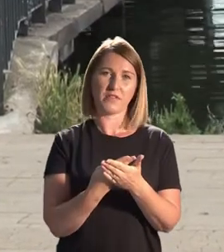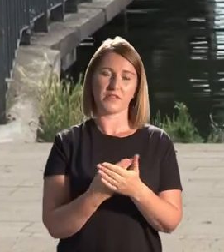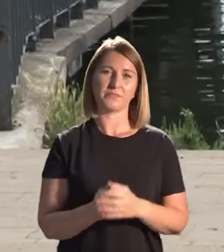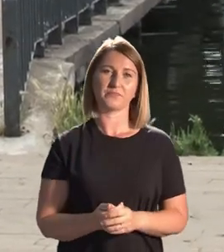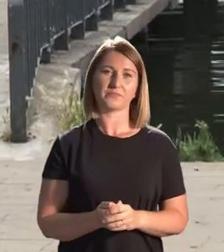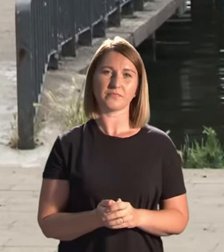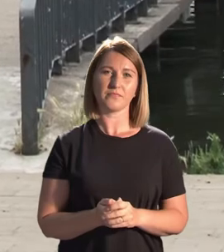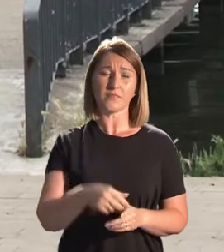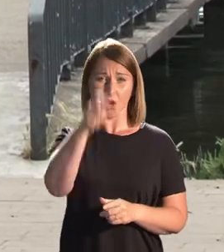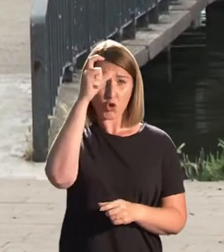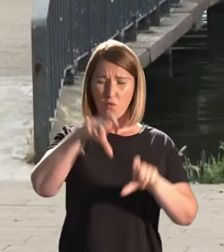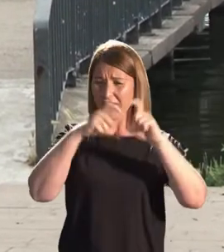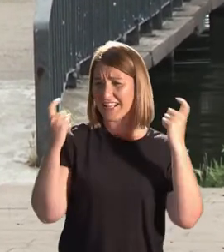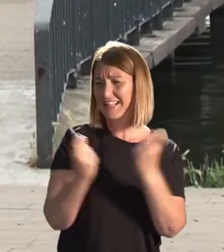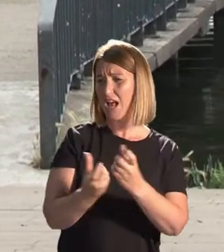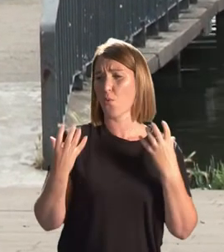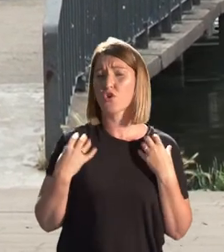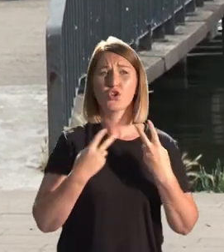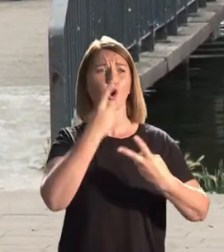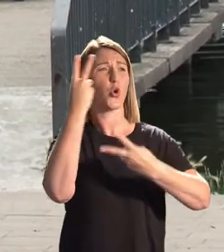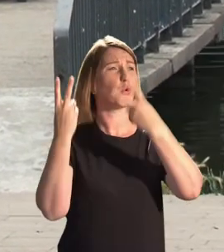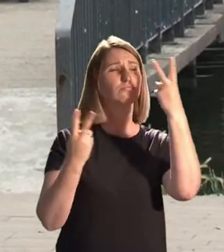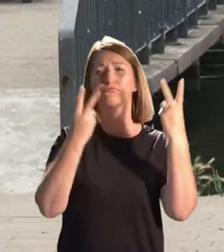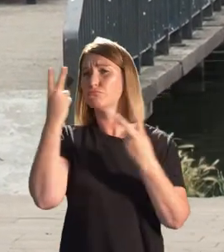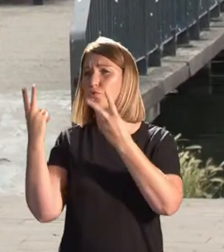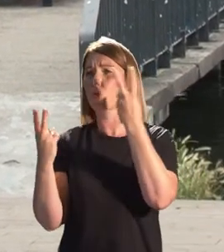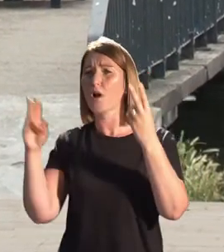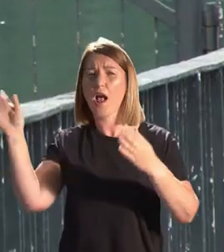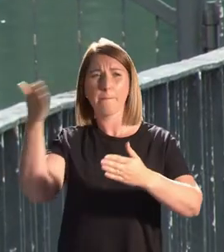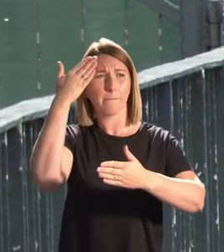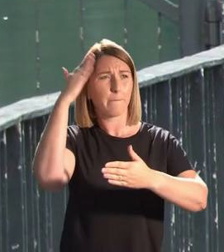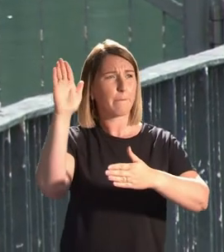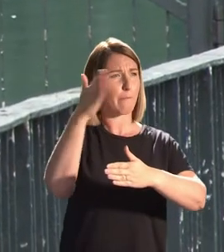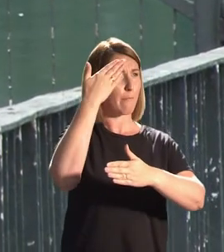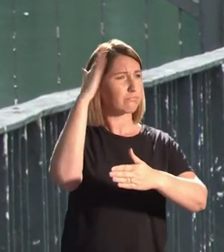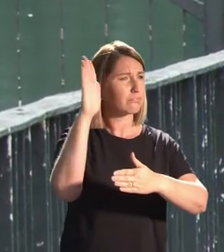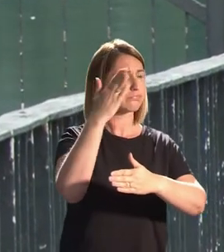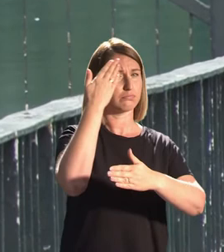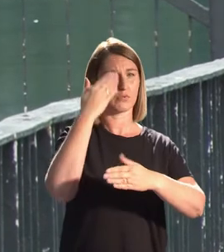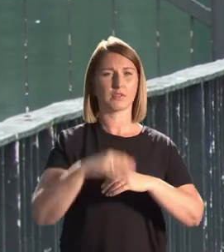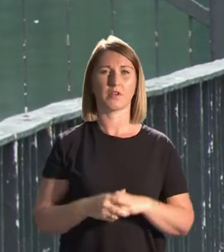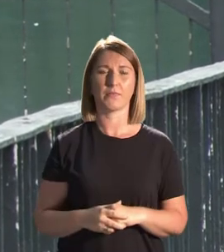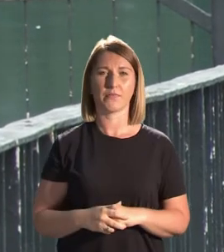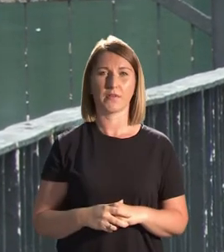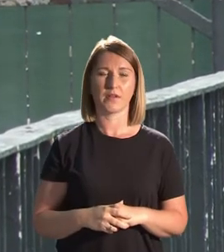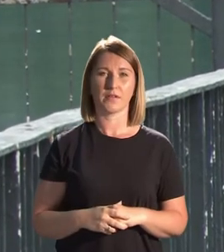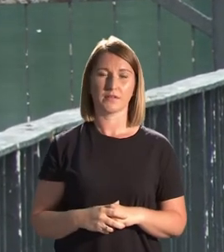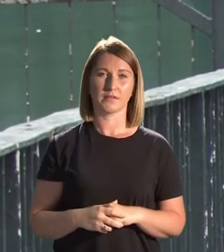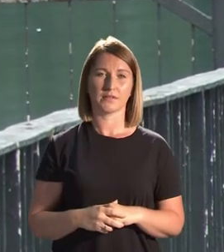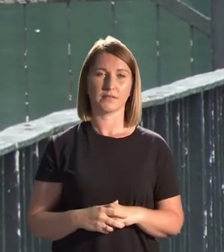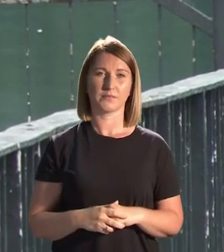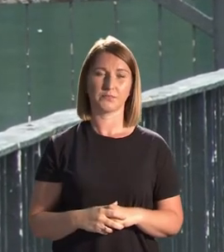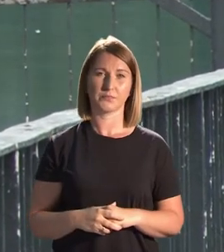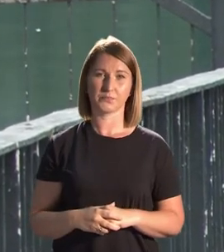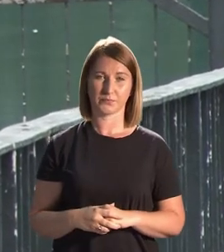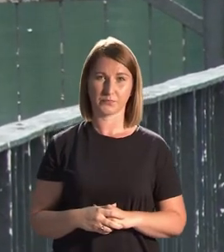bo człowiek poszukuje całe życie. Się zgłębia chyba. Jeszcze w moim przypadku, no, czy